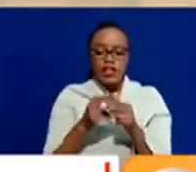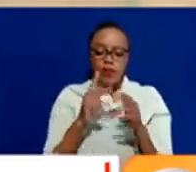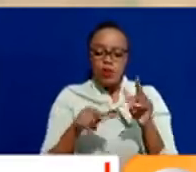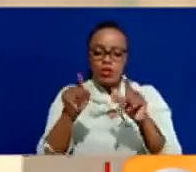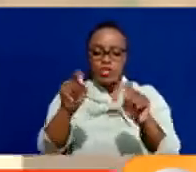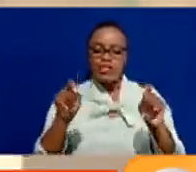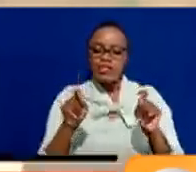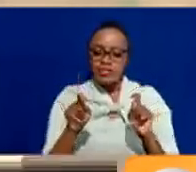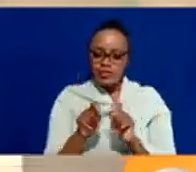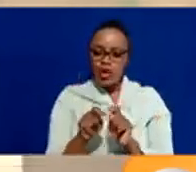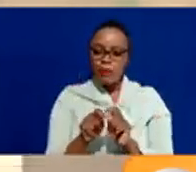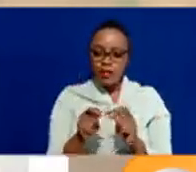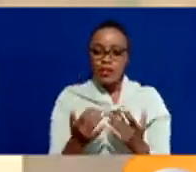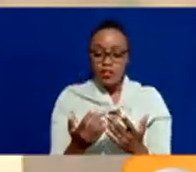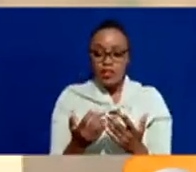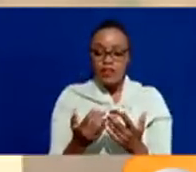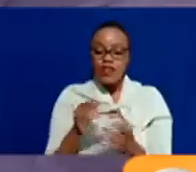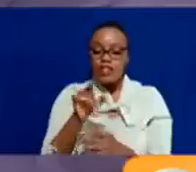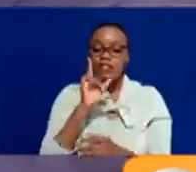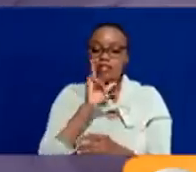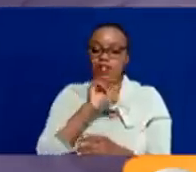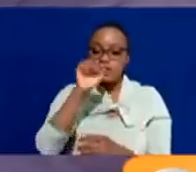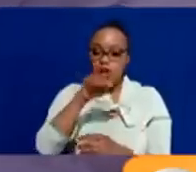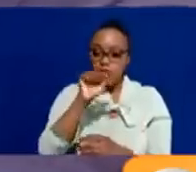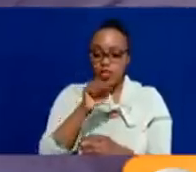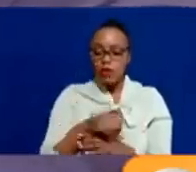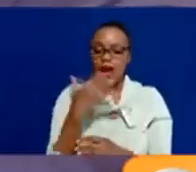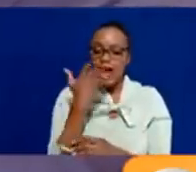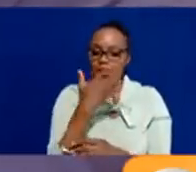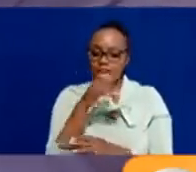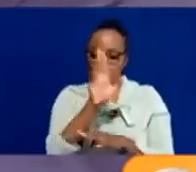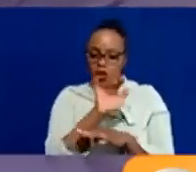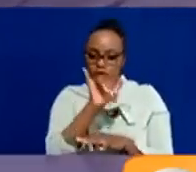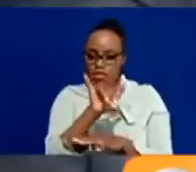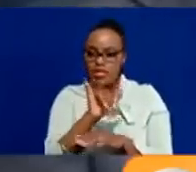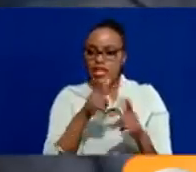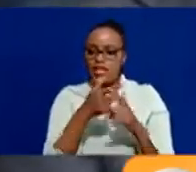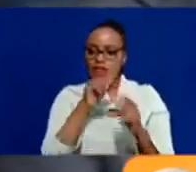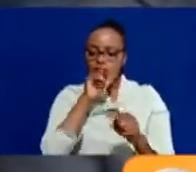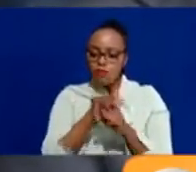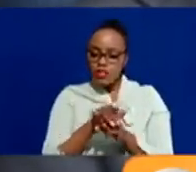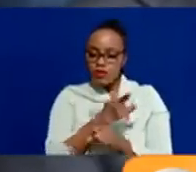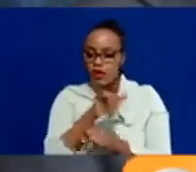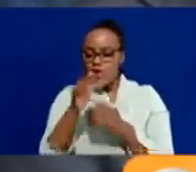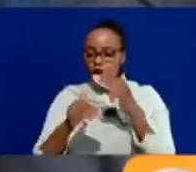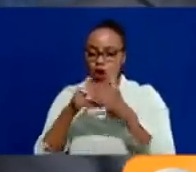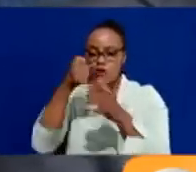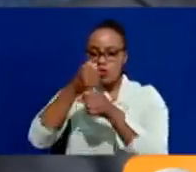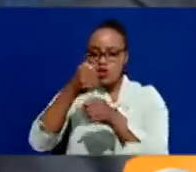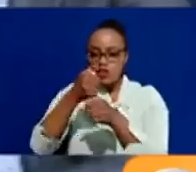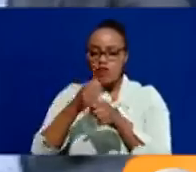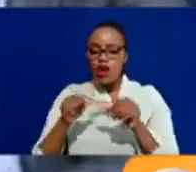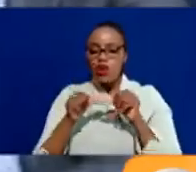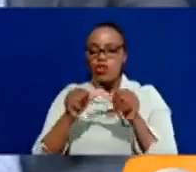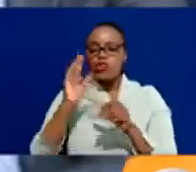ukabila. Hiyo imekwisha. Gachagua akitumia jukwaa hili kuahidi wakazi kwa miradi yote iliyokwama